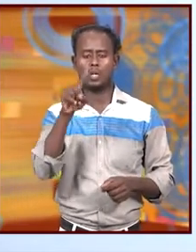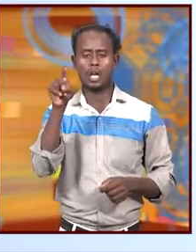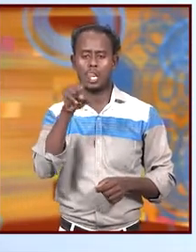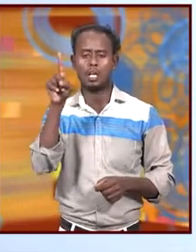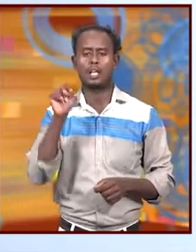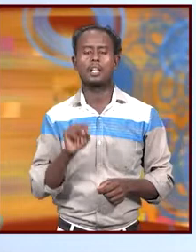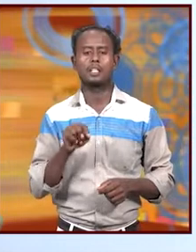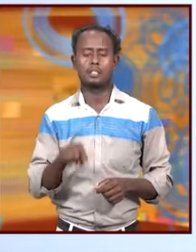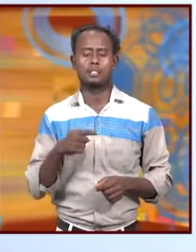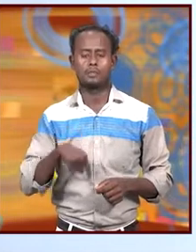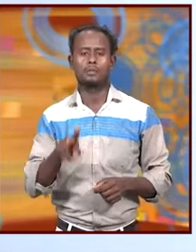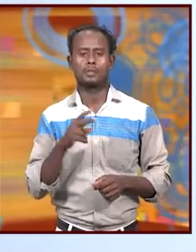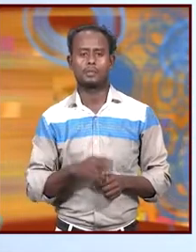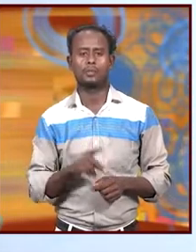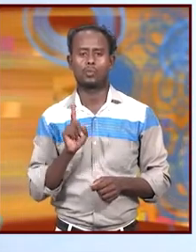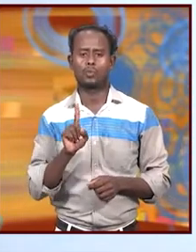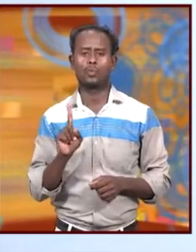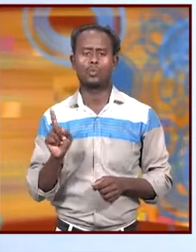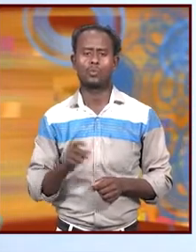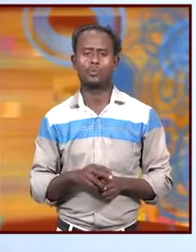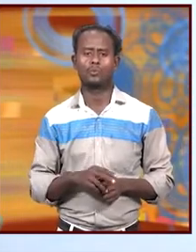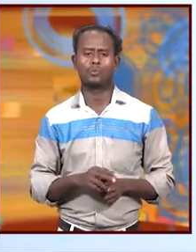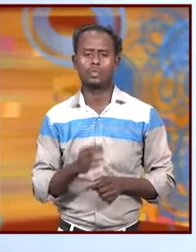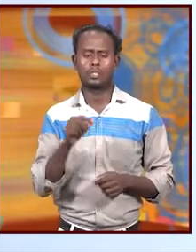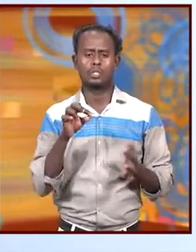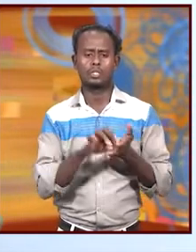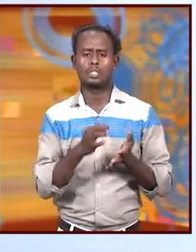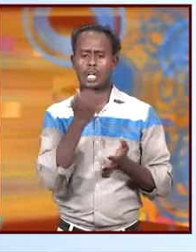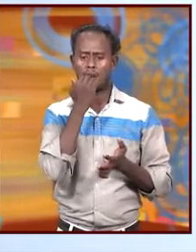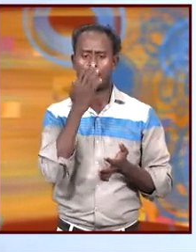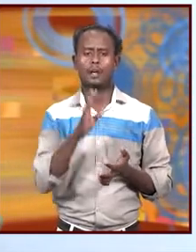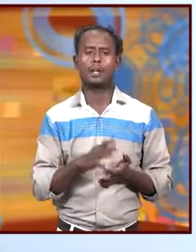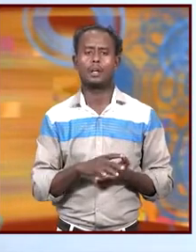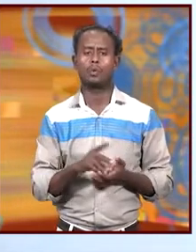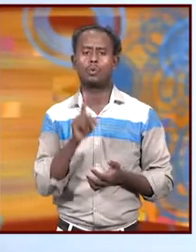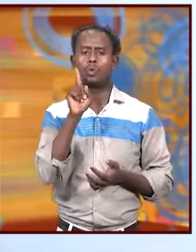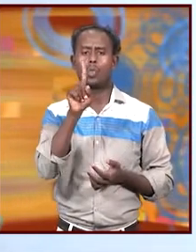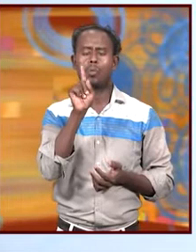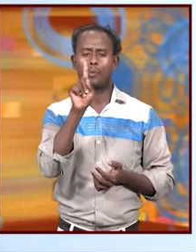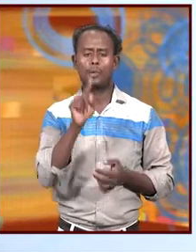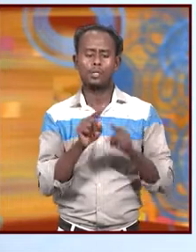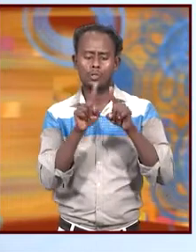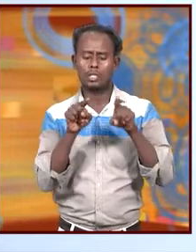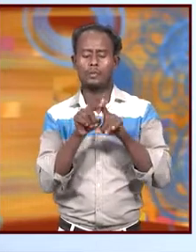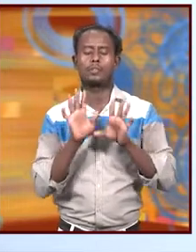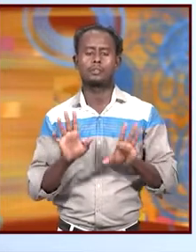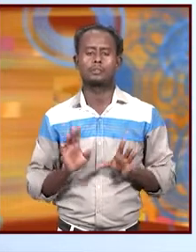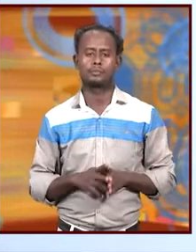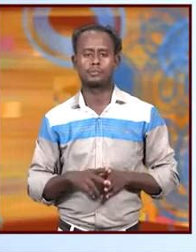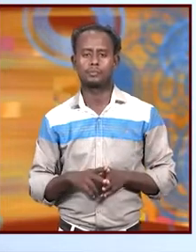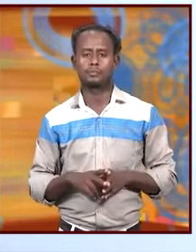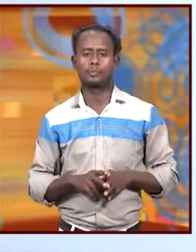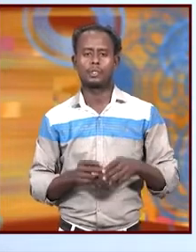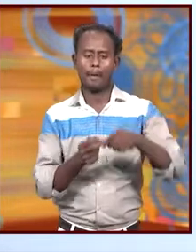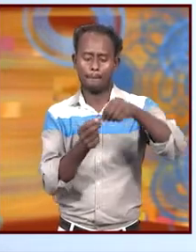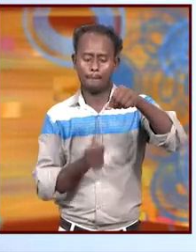எடுத்துக்கொள்ளலாம். ஏனென்றால் ஒவ்வொன்று கடலை மிட்டாயினுடைய துண்டுகளும் ஒரு சதுர அலகுகளை உடையது. அதனால் நாம் இதை